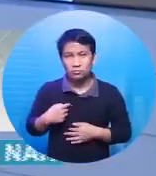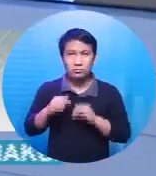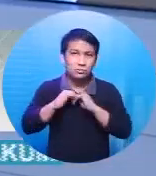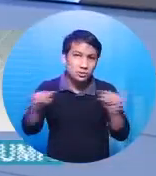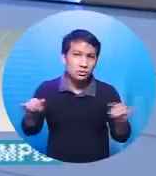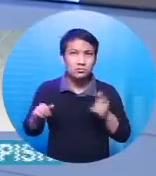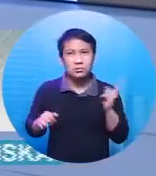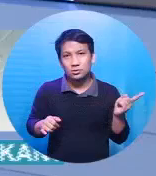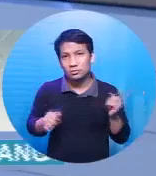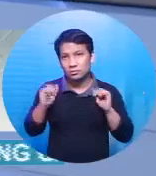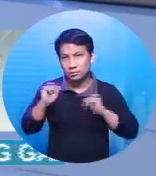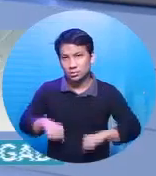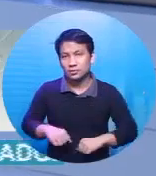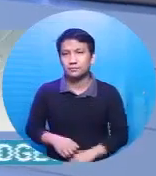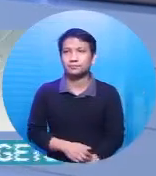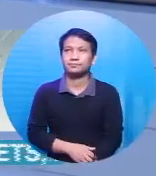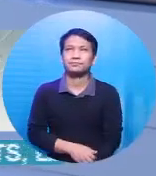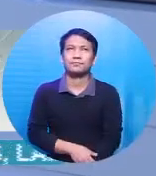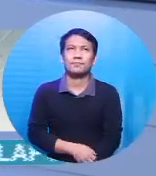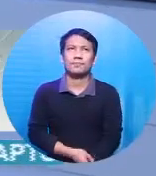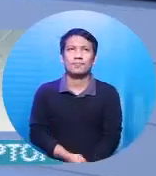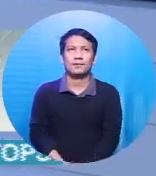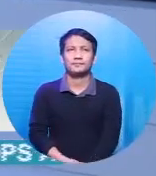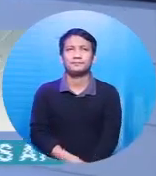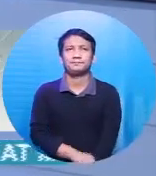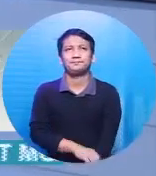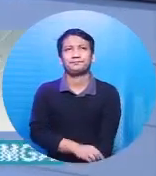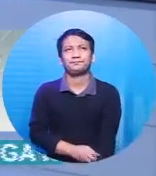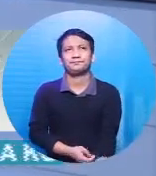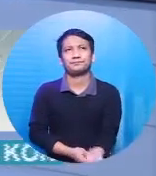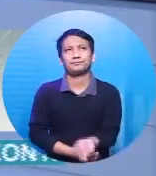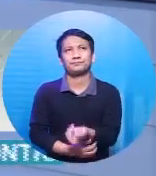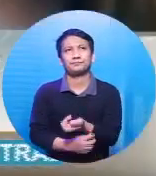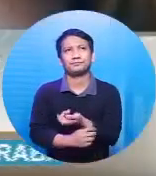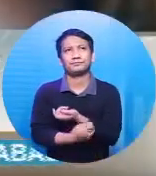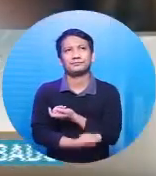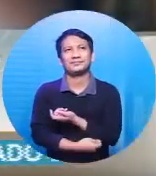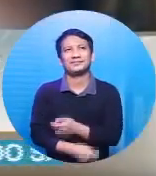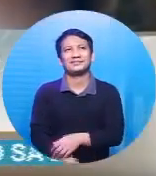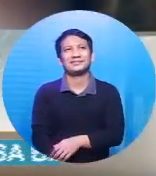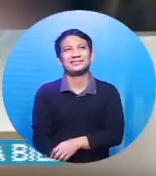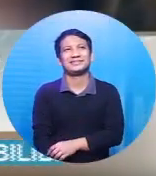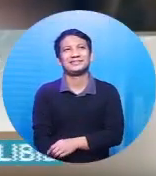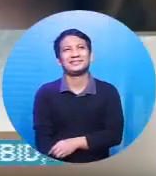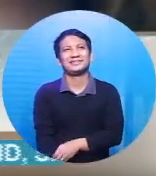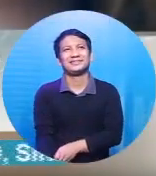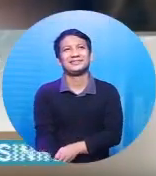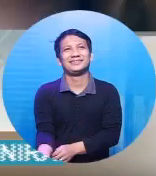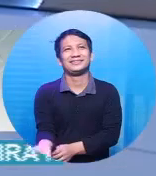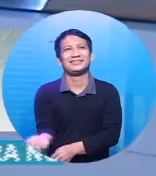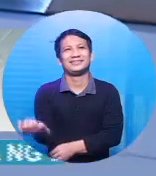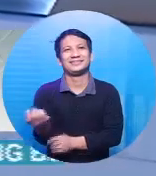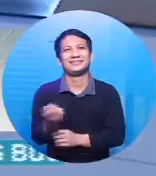kayo. Okay, okay good. Direk, malapit na talaga.